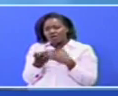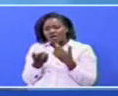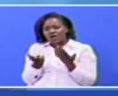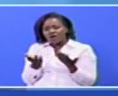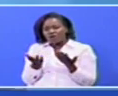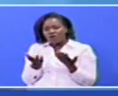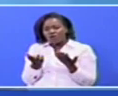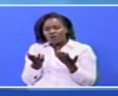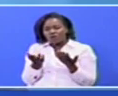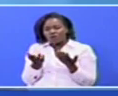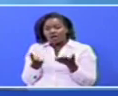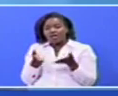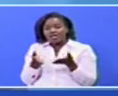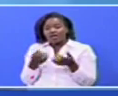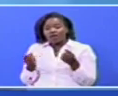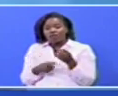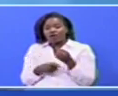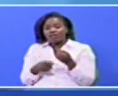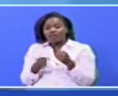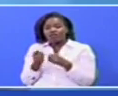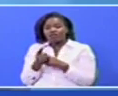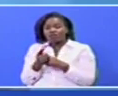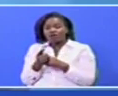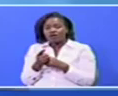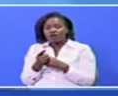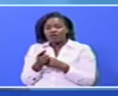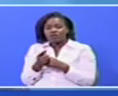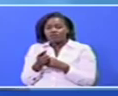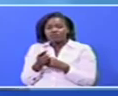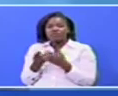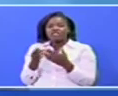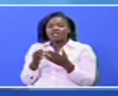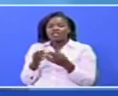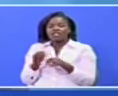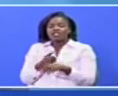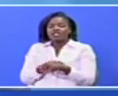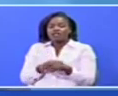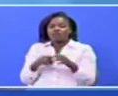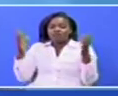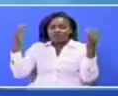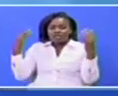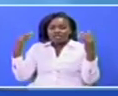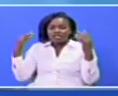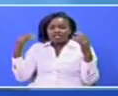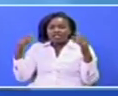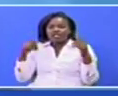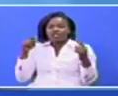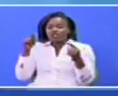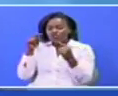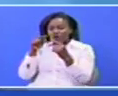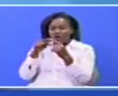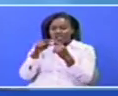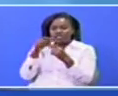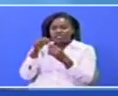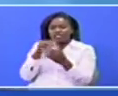ninapozungumzia sasa ni kwamba sasa ni mwezi wa 11 katikati. Ndiyo. Na kipindi cha mvua kinatazamiwa kuisha Disemba kama katikati pia.